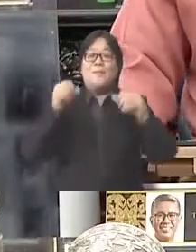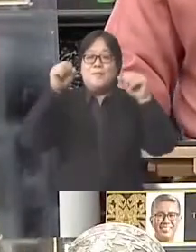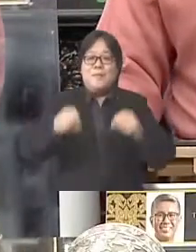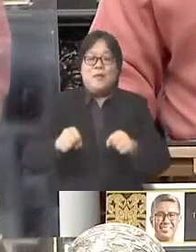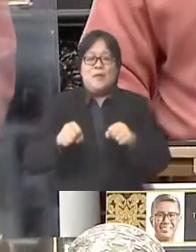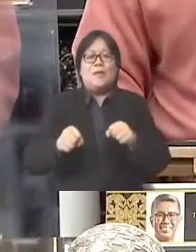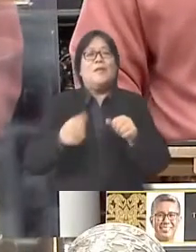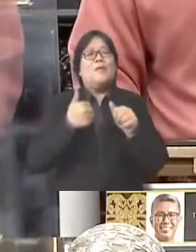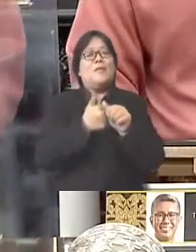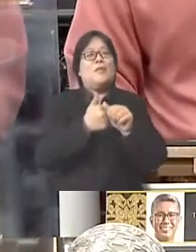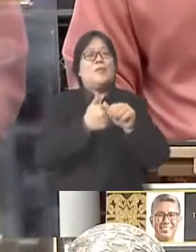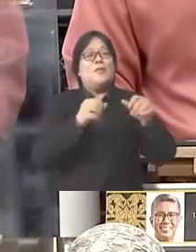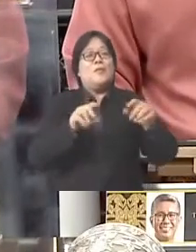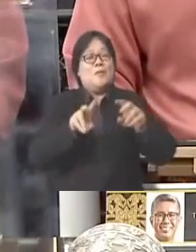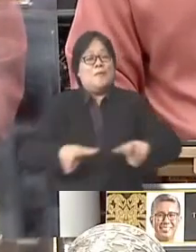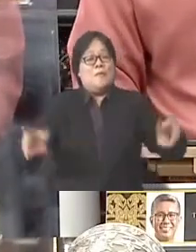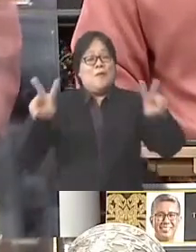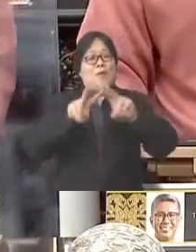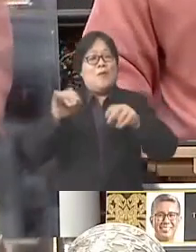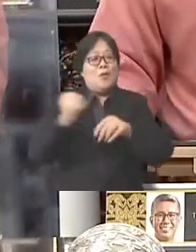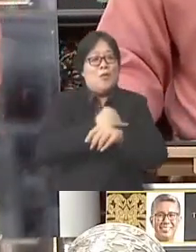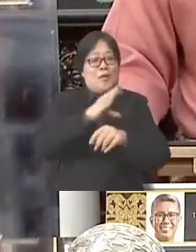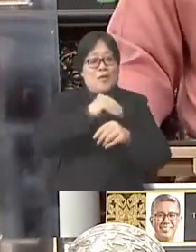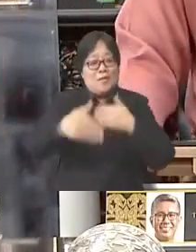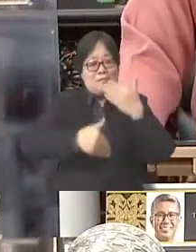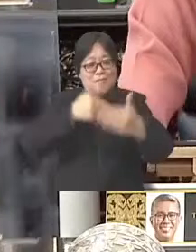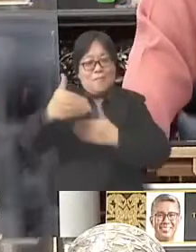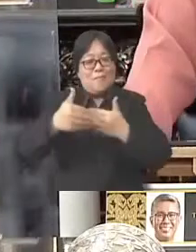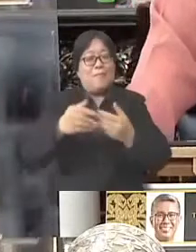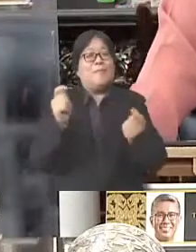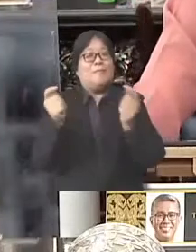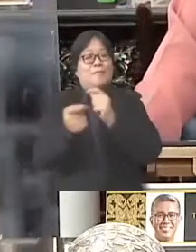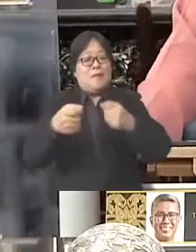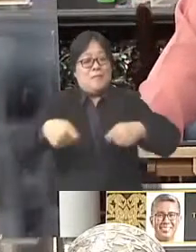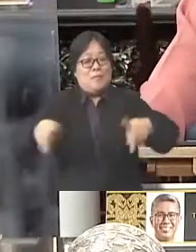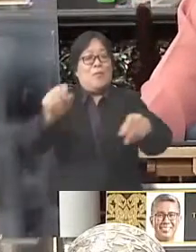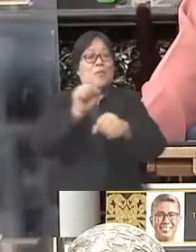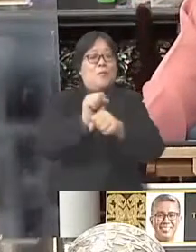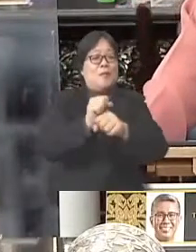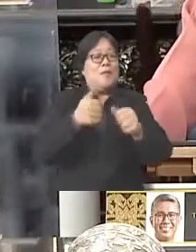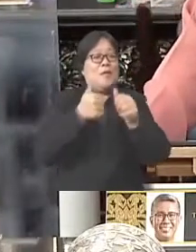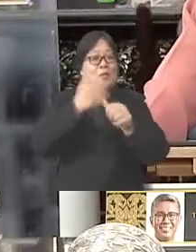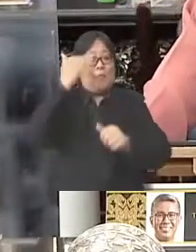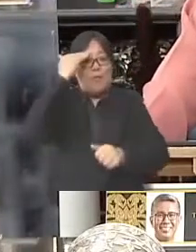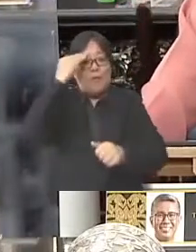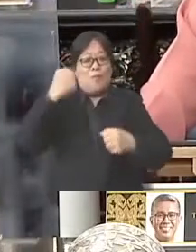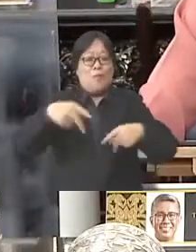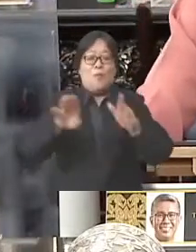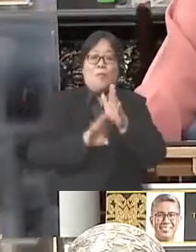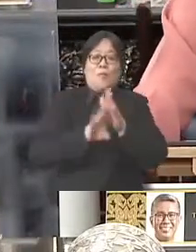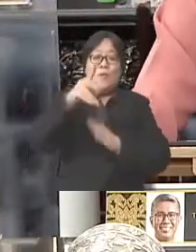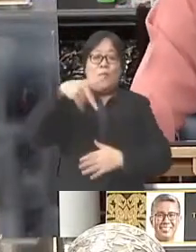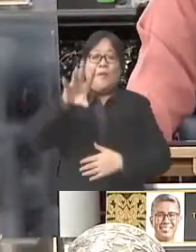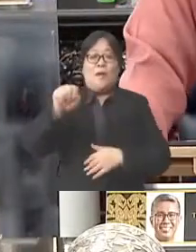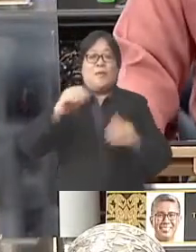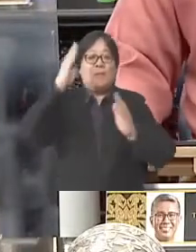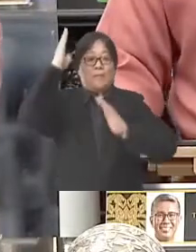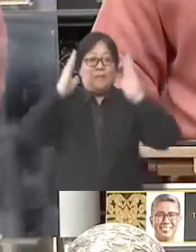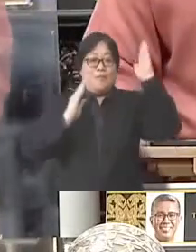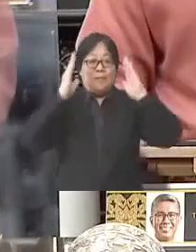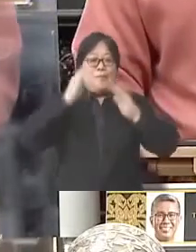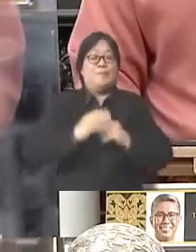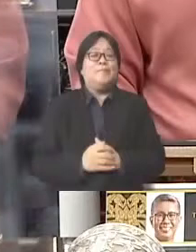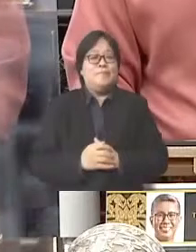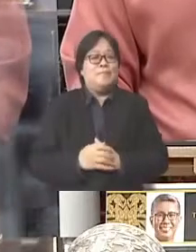yang dapat melengkapkan lantaian nilai industri dan memacu pencernaan pekerjaan berteraskan pengetahuan dan peluang pembangunan tiket tempatan